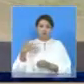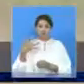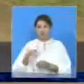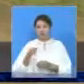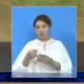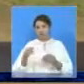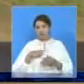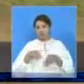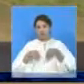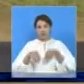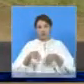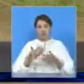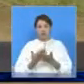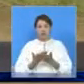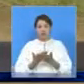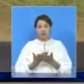гектаров. Орошение